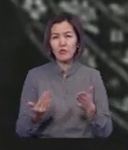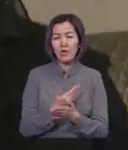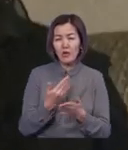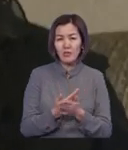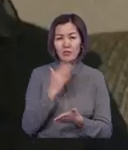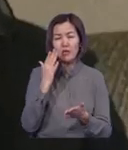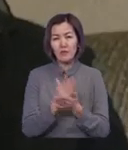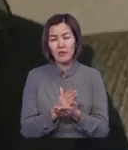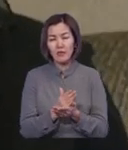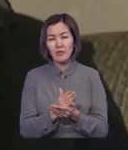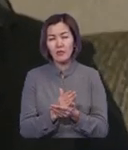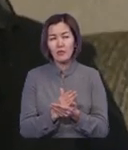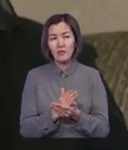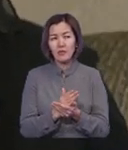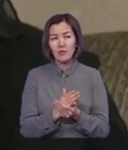жаңалықтар,